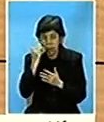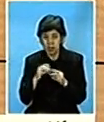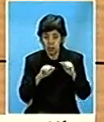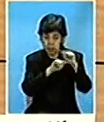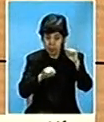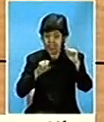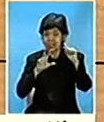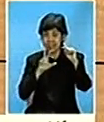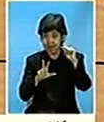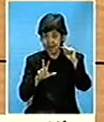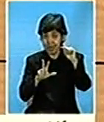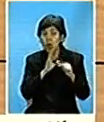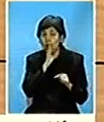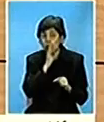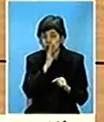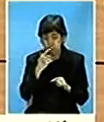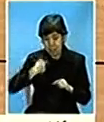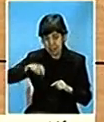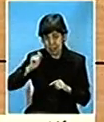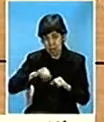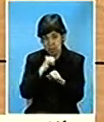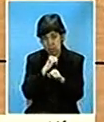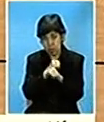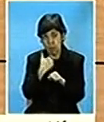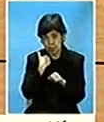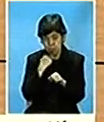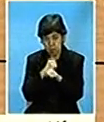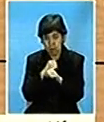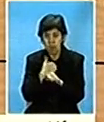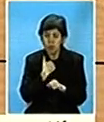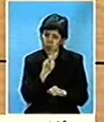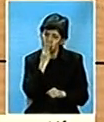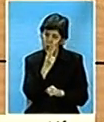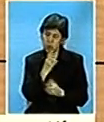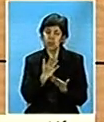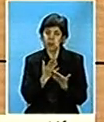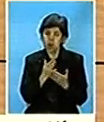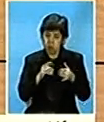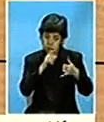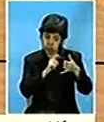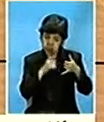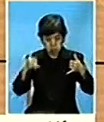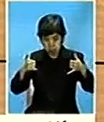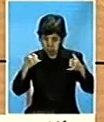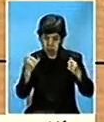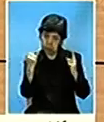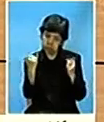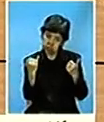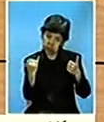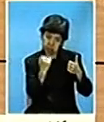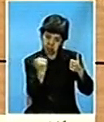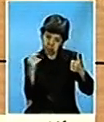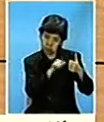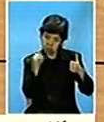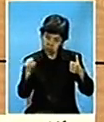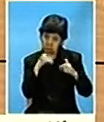ที่สามก่อนมีคำพิพากษาอันถึงที่สุดแสดงว่าบุคคลใดได้กระทำความผิดจ